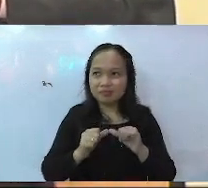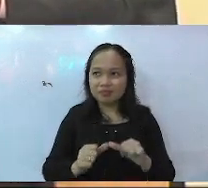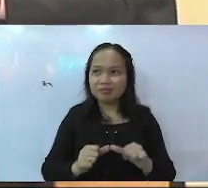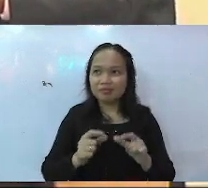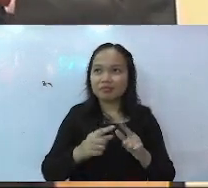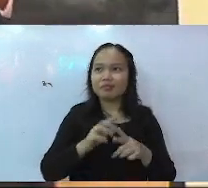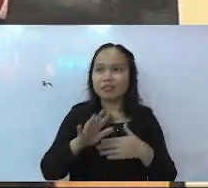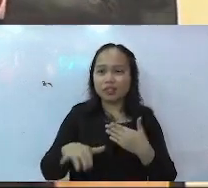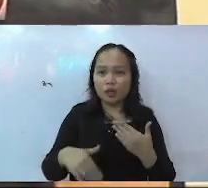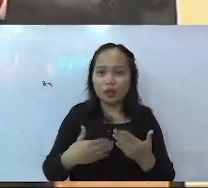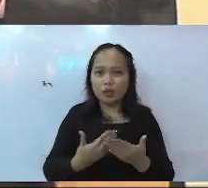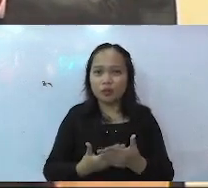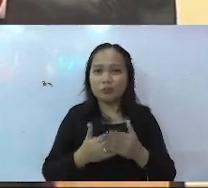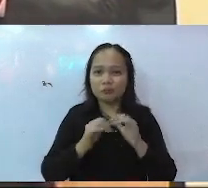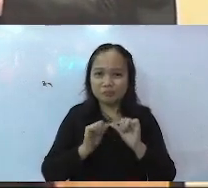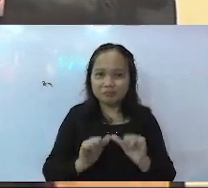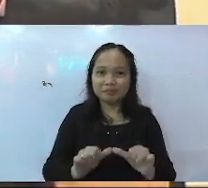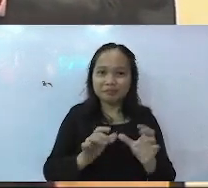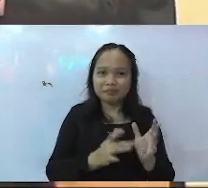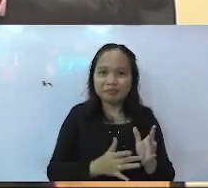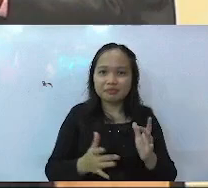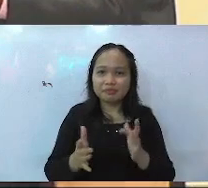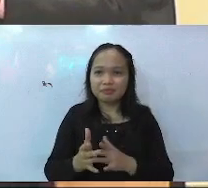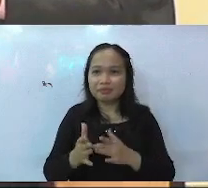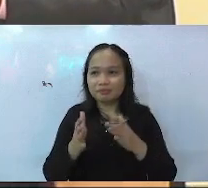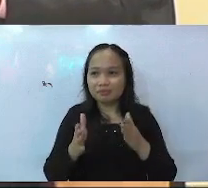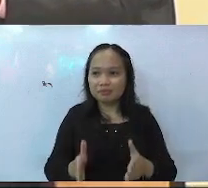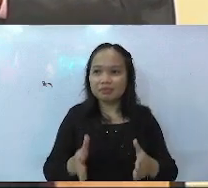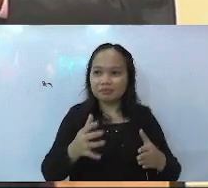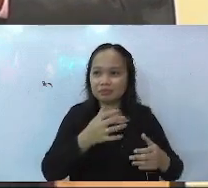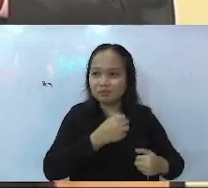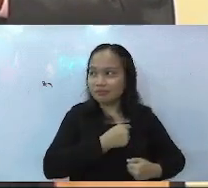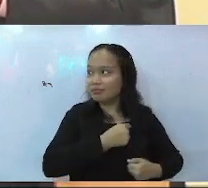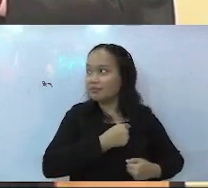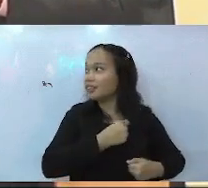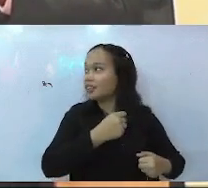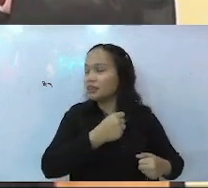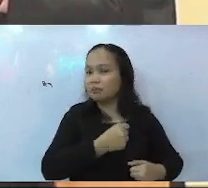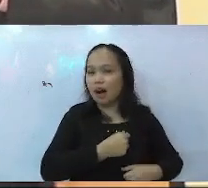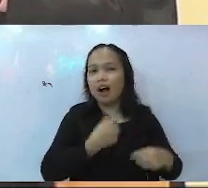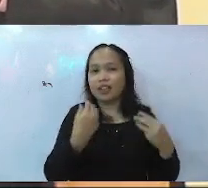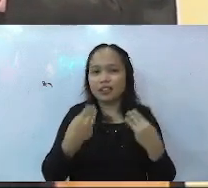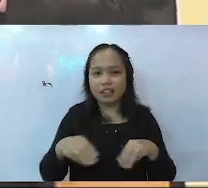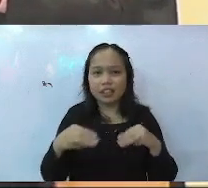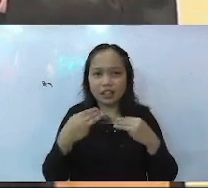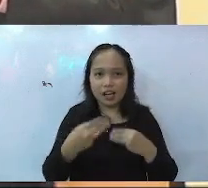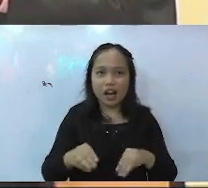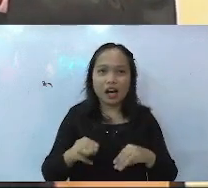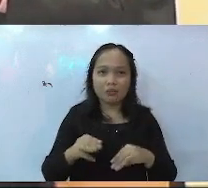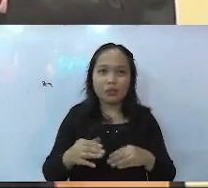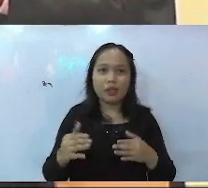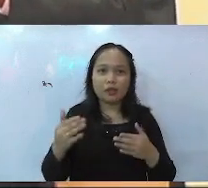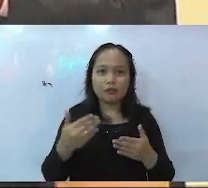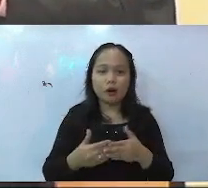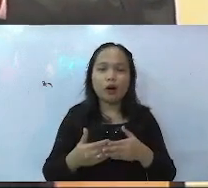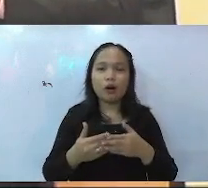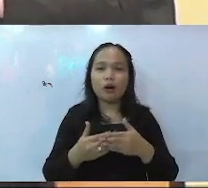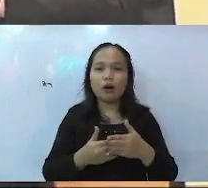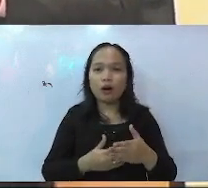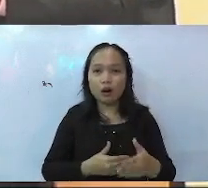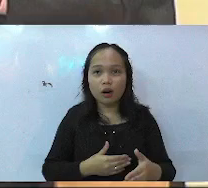tanan o kristianong kawan ayos sa